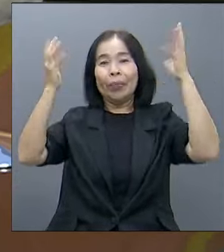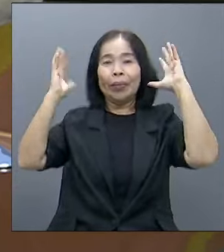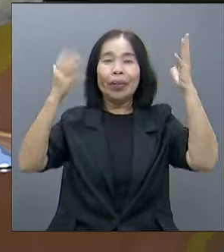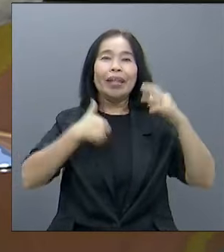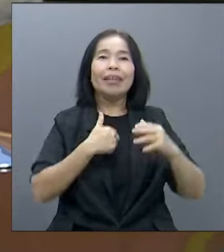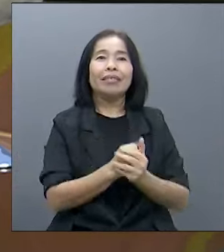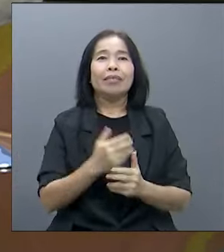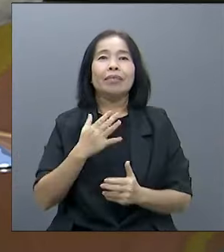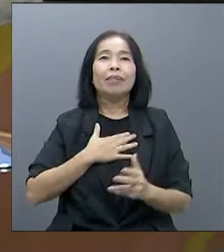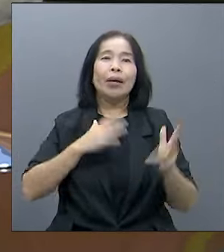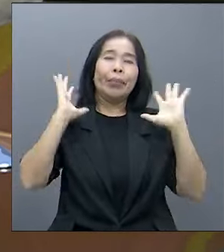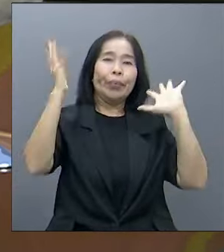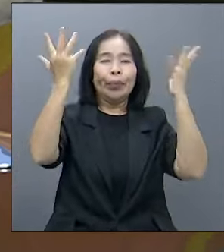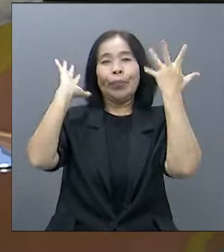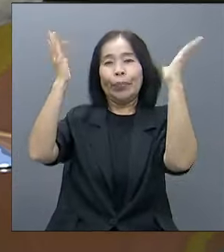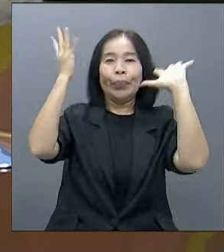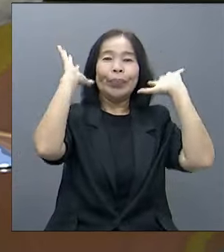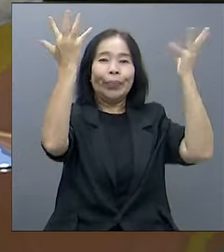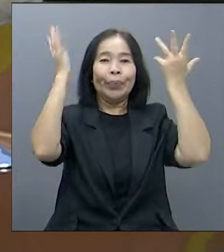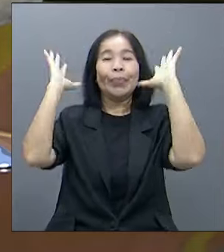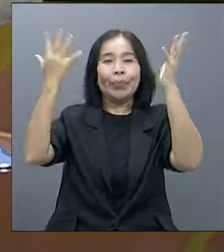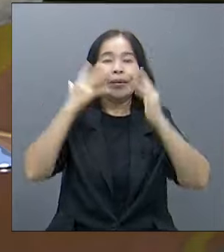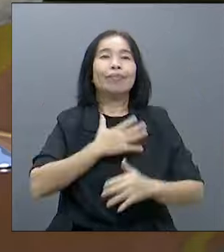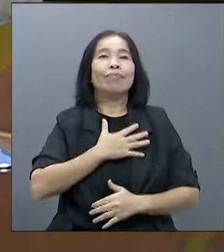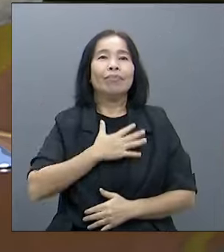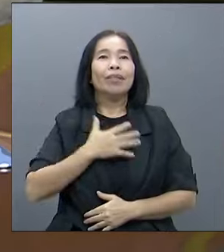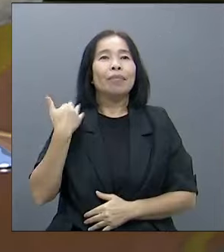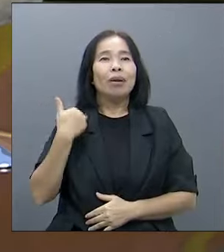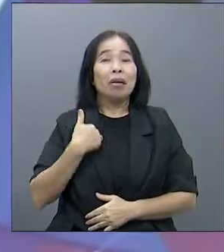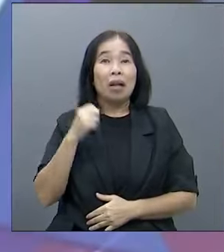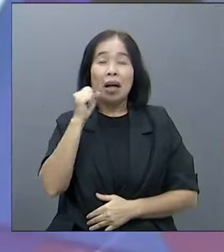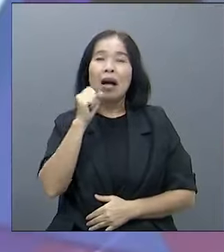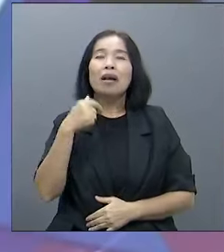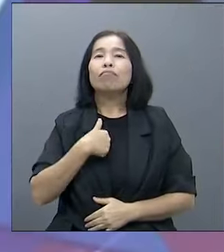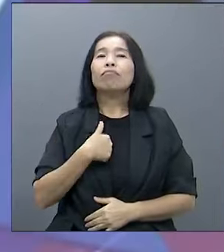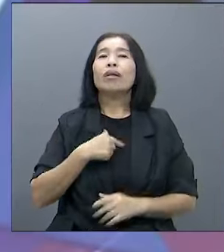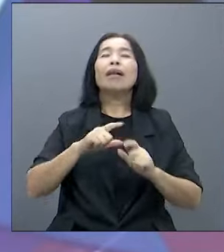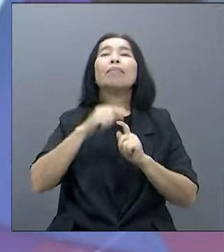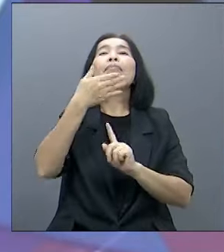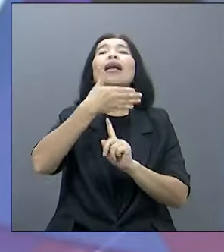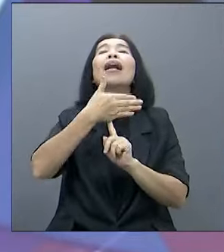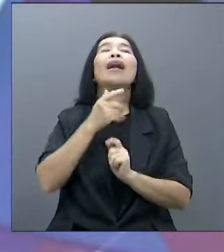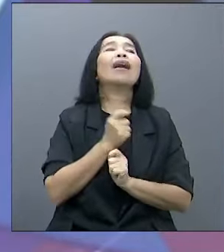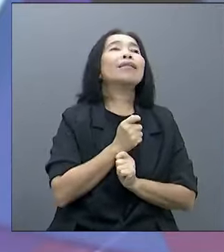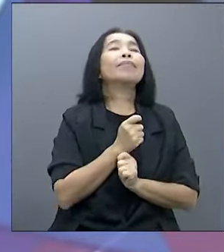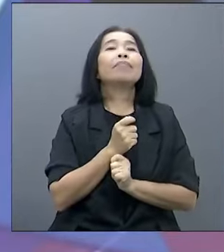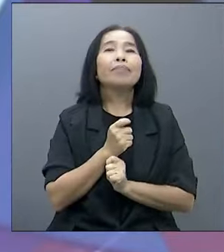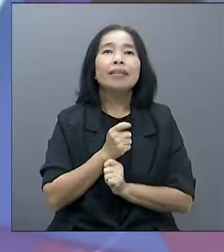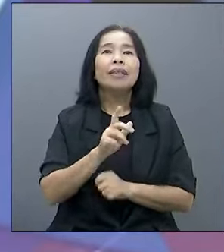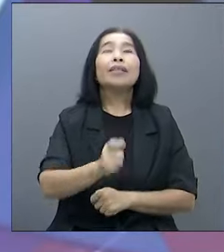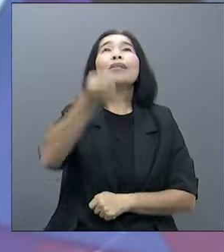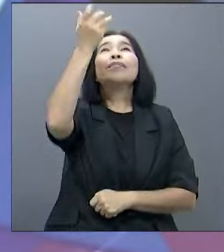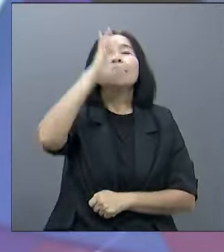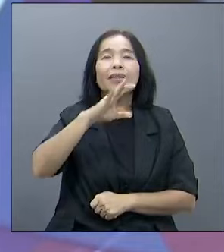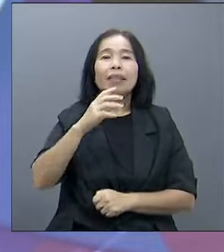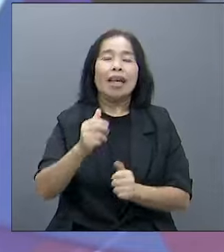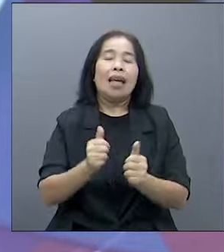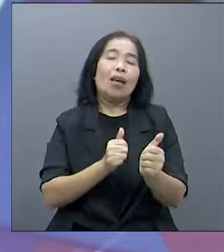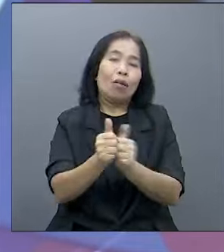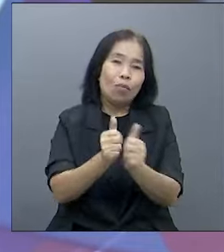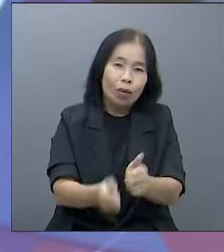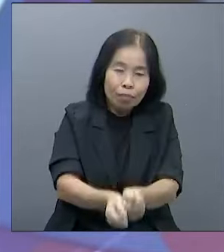เงี้ย ลีดเดอร์ลีดเดอร์มือค่ะ ลีดมือคุณชมัยพรคุณสวยๆแบบนี้คุณต้องเป็นอะไร ถือป้าย ดัมเบลเยอร์แน่ๆเห็น ดัมเบลเยอร์แข่งวอลเลย์บอลแ